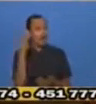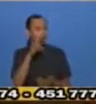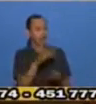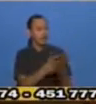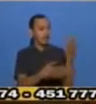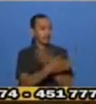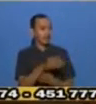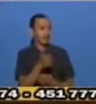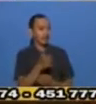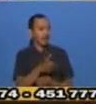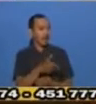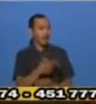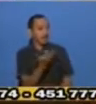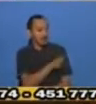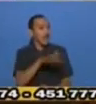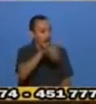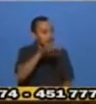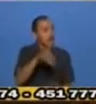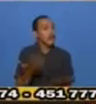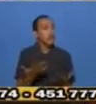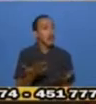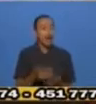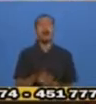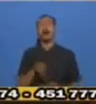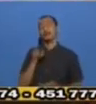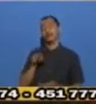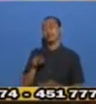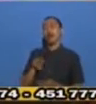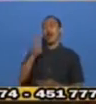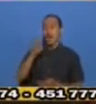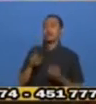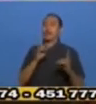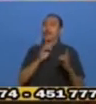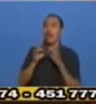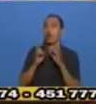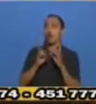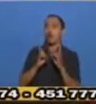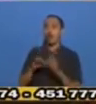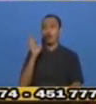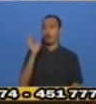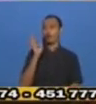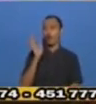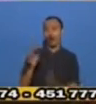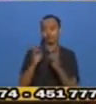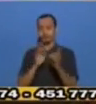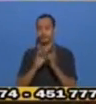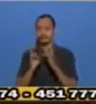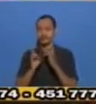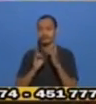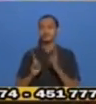vaksin ini tadi? Ya itu salah satunya kita memang harus dialog dengan mereka. Kami melakukan dengan dialog ahlinya dengan ahlinya dokter misalnya. Dan kami